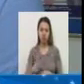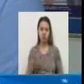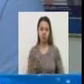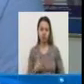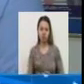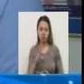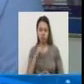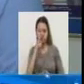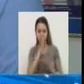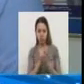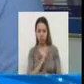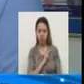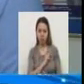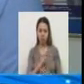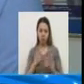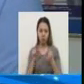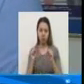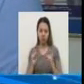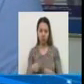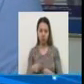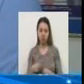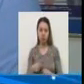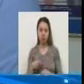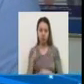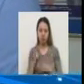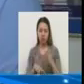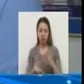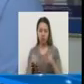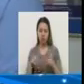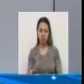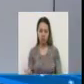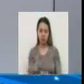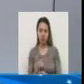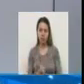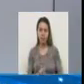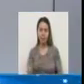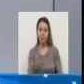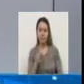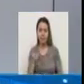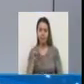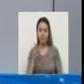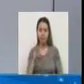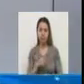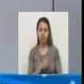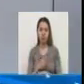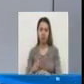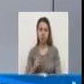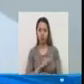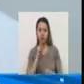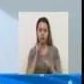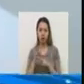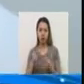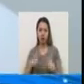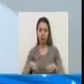бойы мемлекеттік қызмет саласында жұмыс істеу мүмкіндігінен айыру туралы шешім қабылданды. Облыстық Нұр Отан партиясы партиялық бақылау